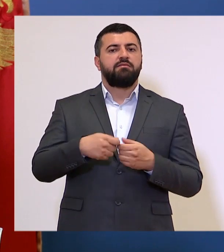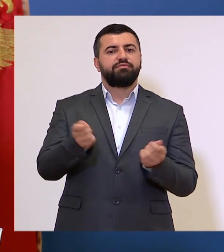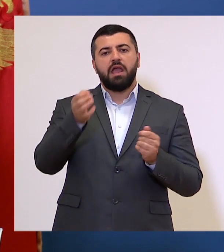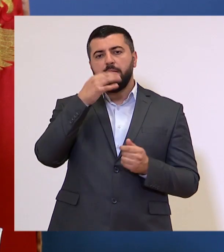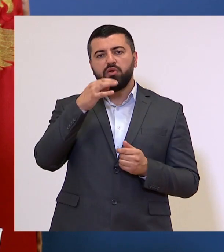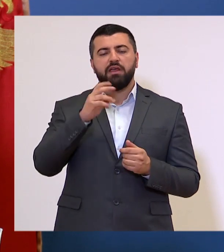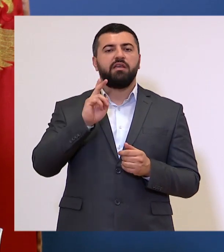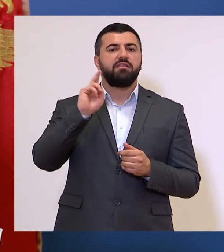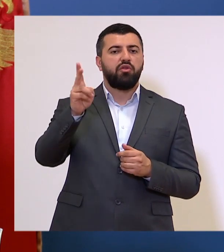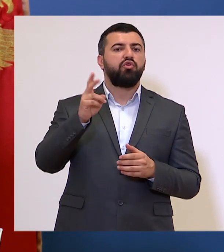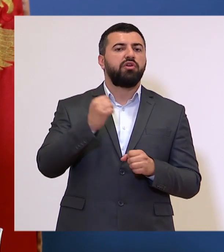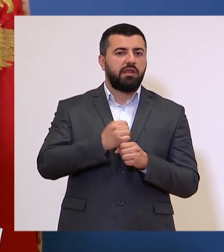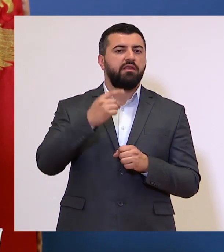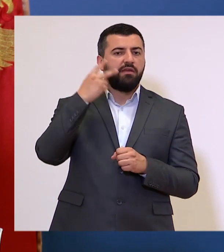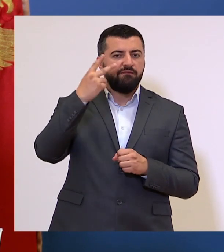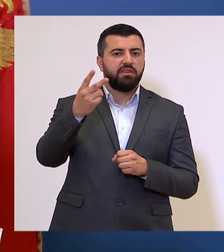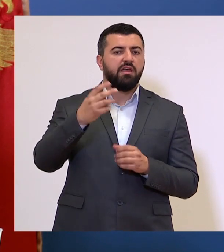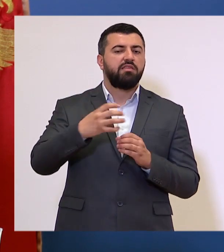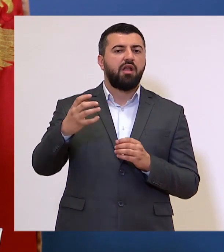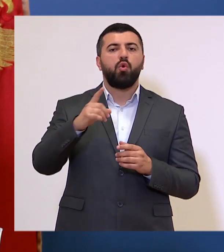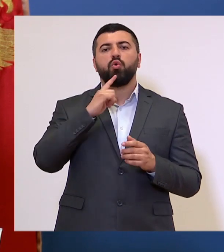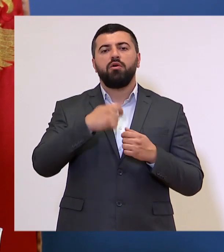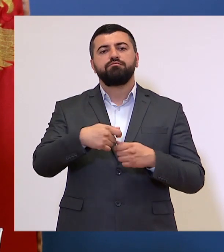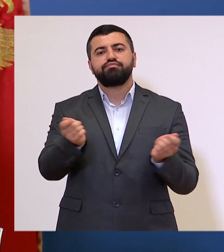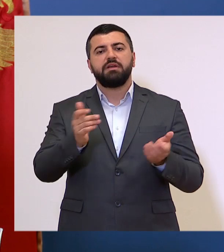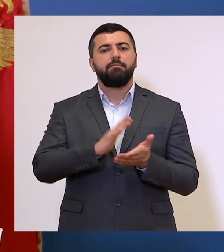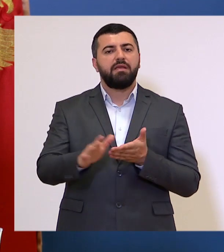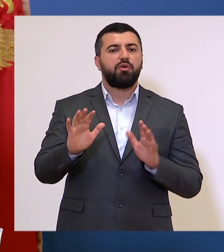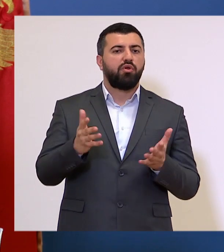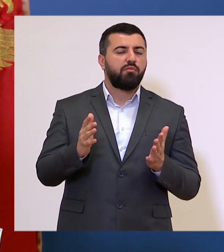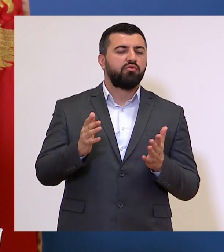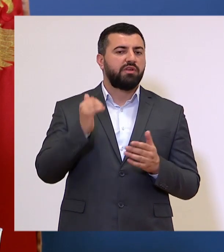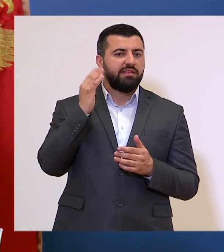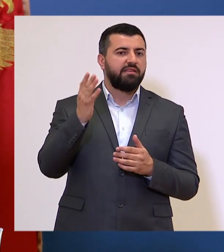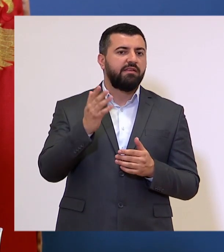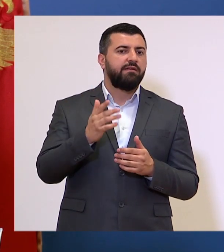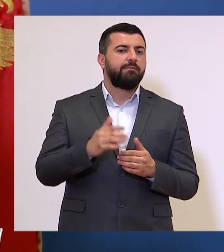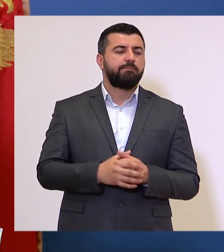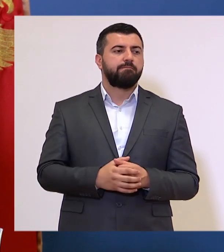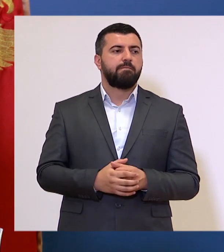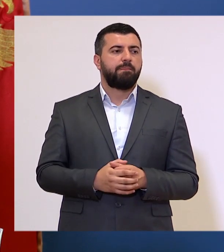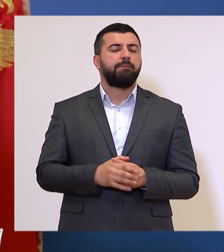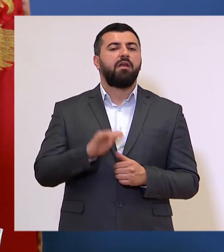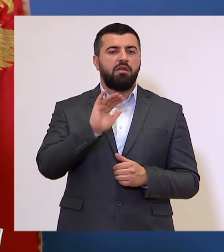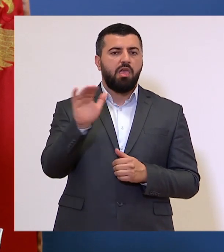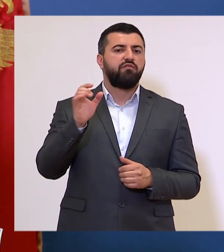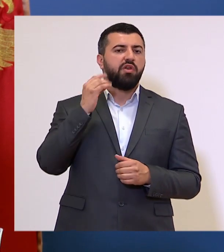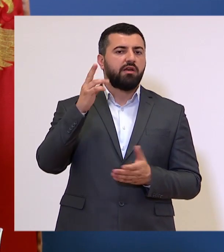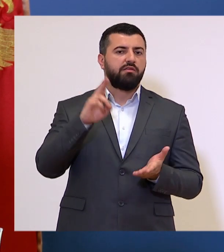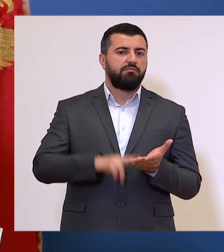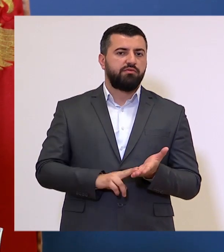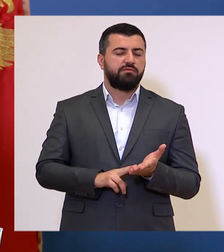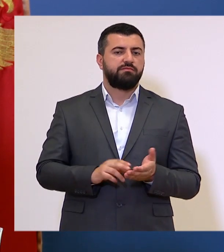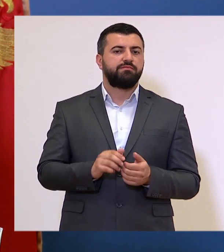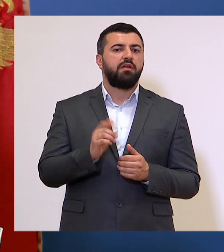apoteke, sljedeći korak je razmatranje te populacijne grupe o kojoj vi sada govorite, bit će javnost obaviještena o preduzetoj